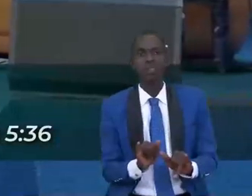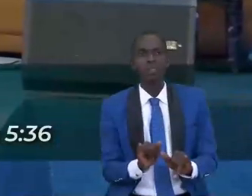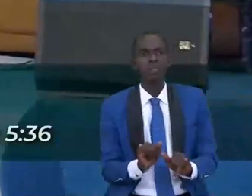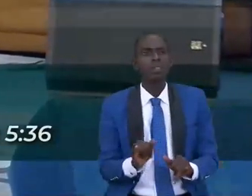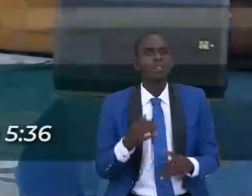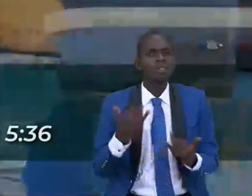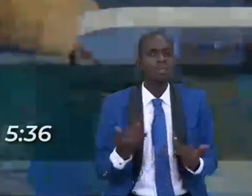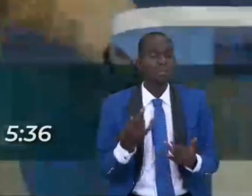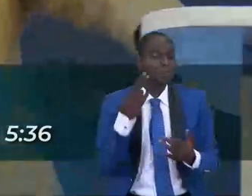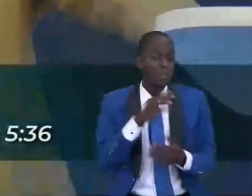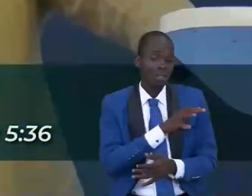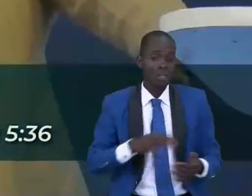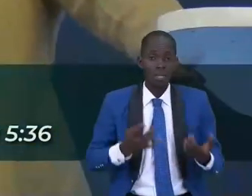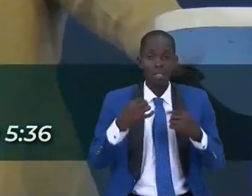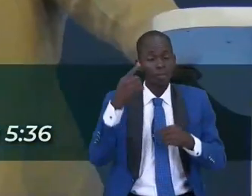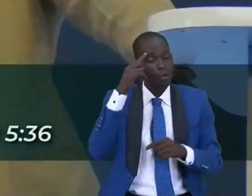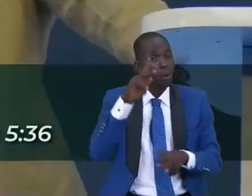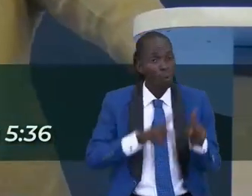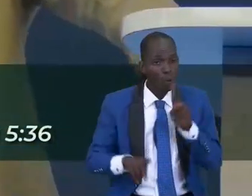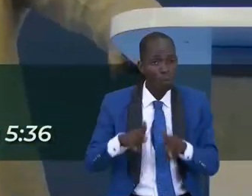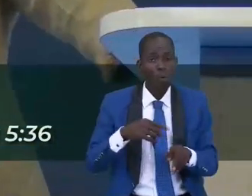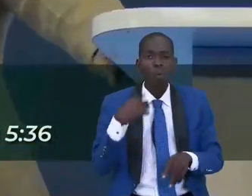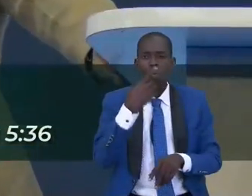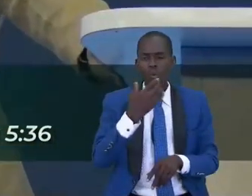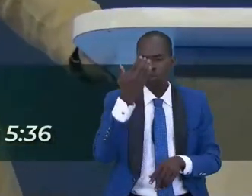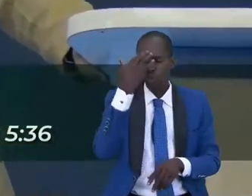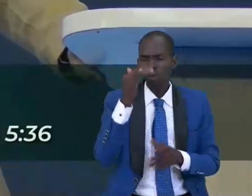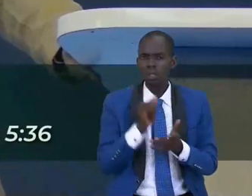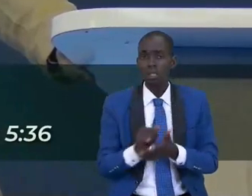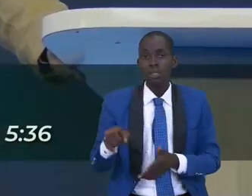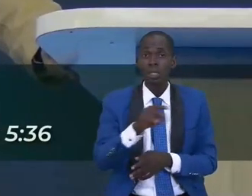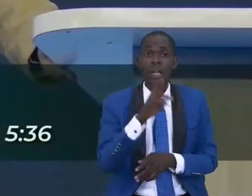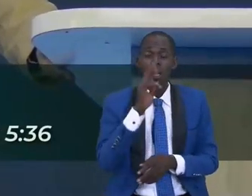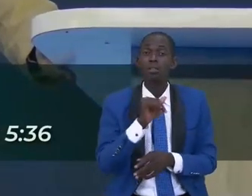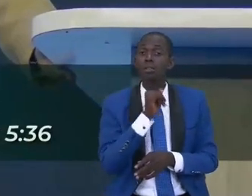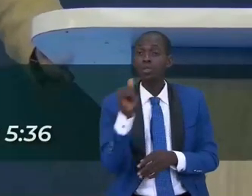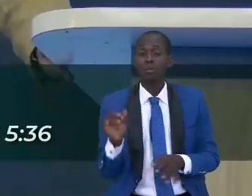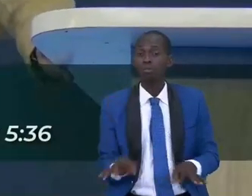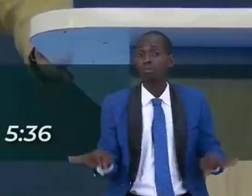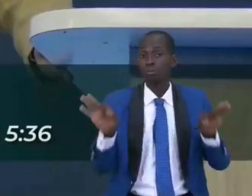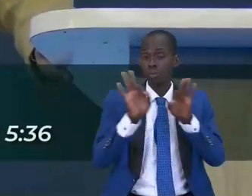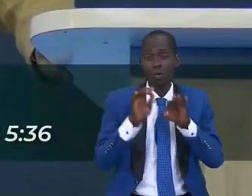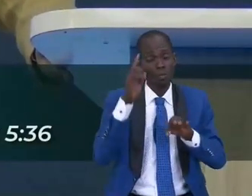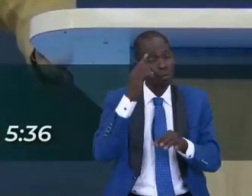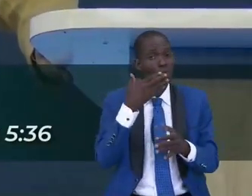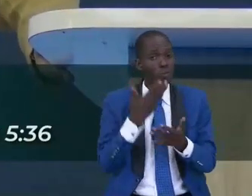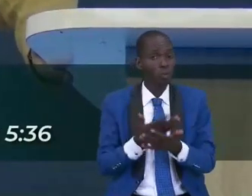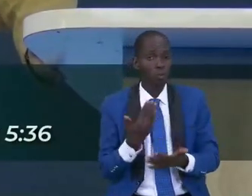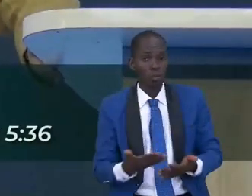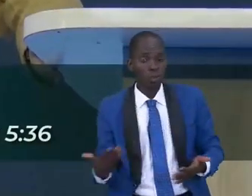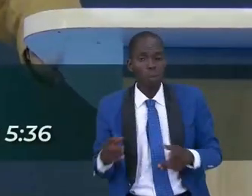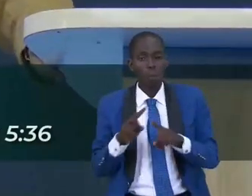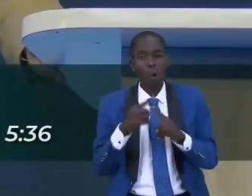Jésus s'arrêta. Jésus est venu. Oui, il vient pour les gens qui savent qu'ils ne sont